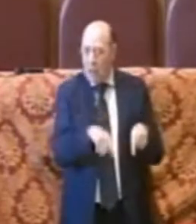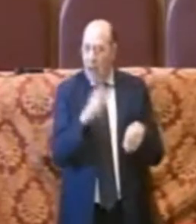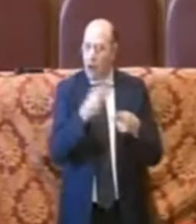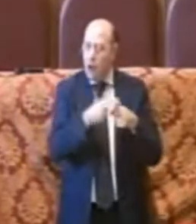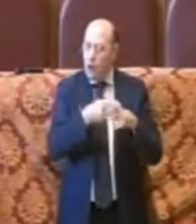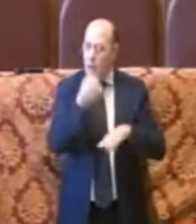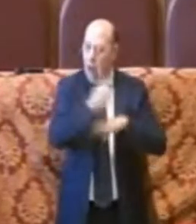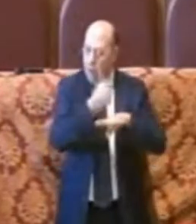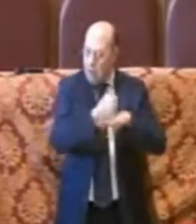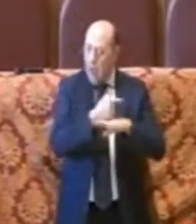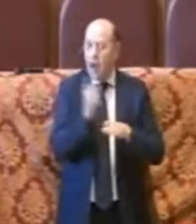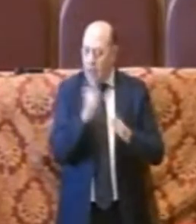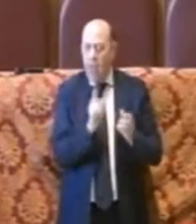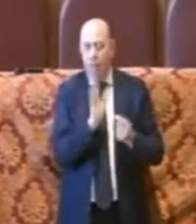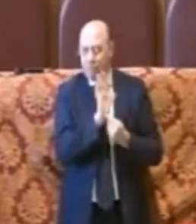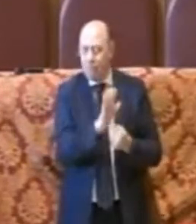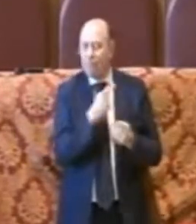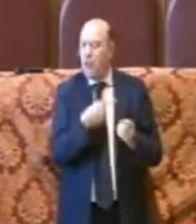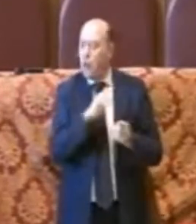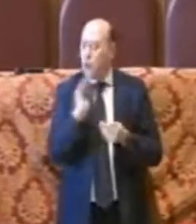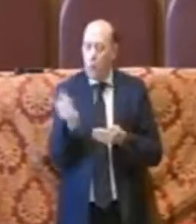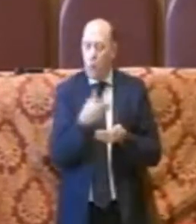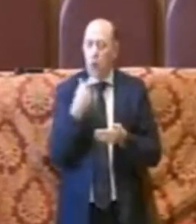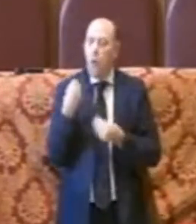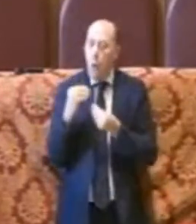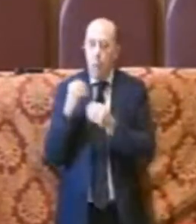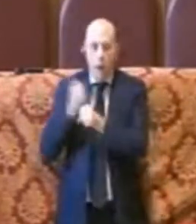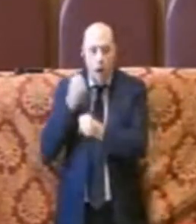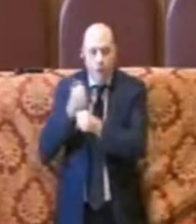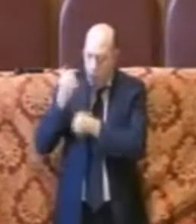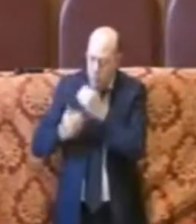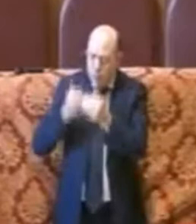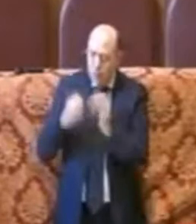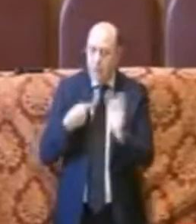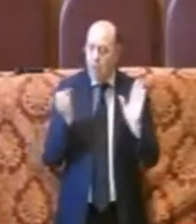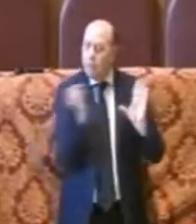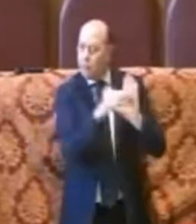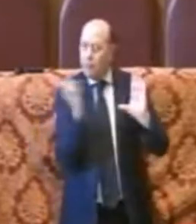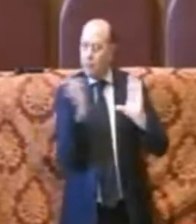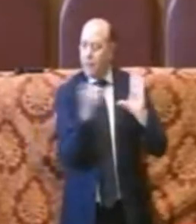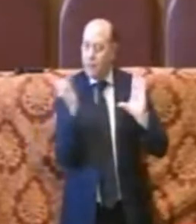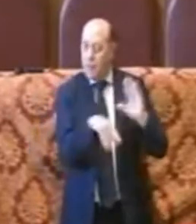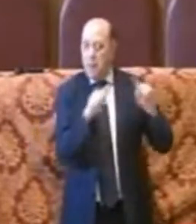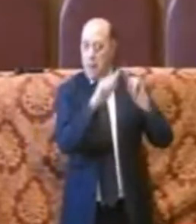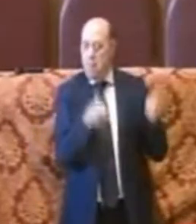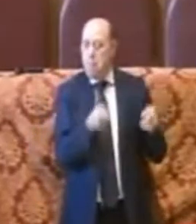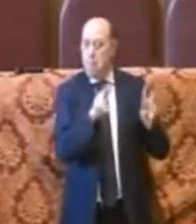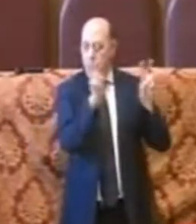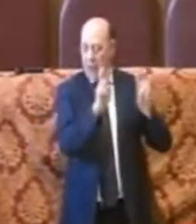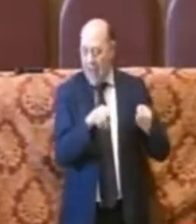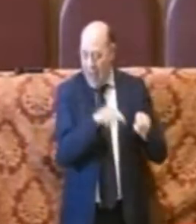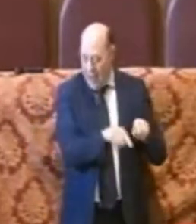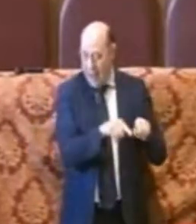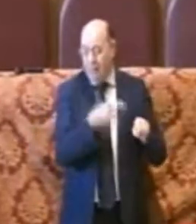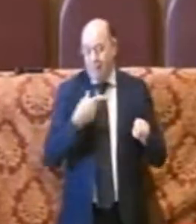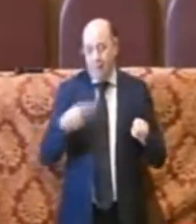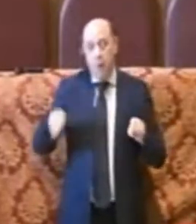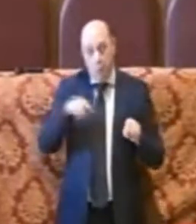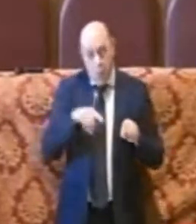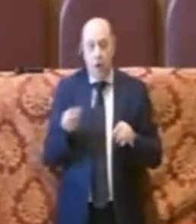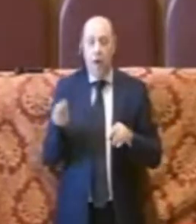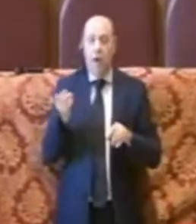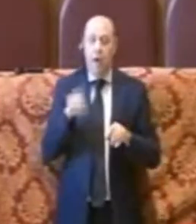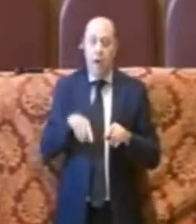Capitale tutti gli interventi con lo stato d'avanzamento dei lavori, e ancora la possibilità anche di dotare diciamo,